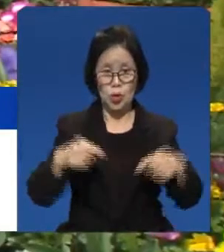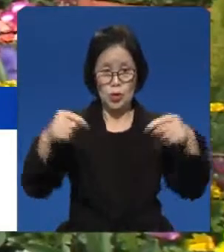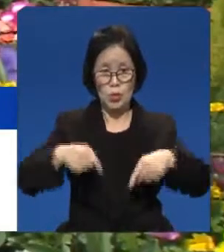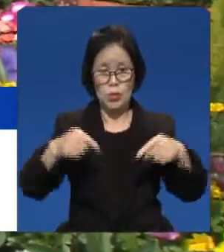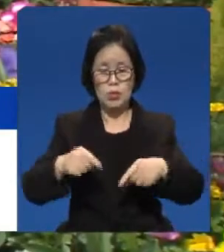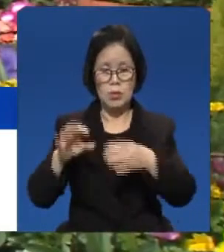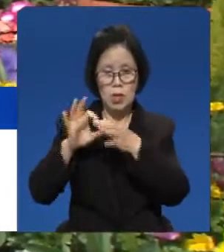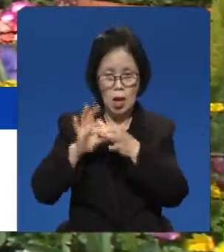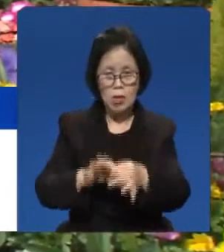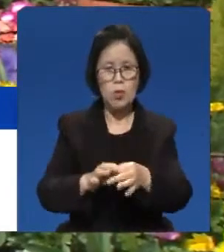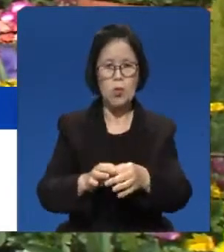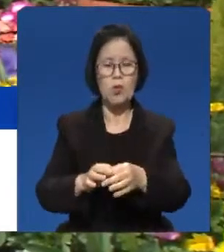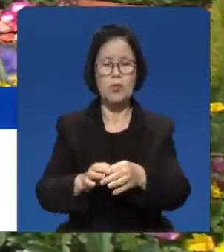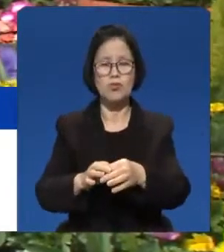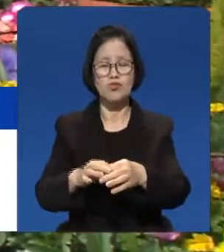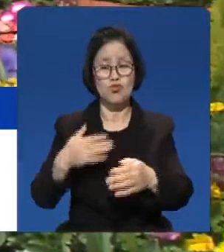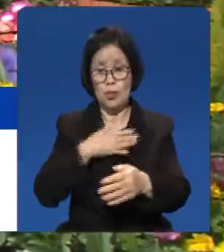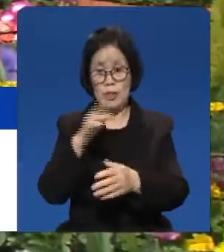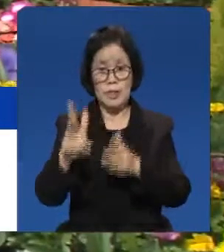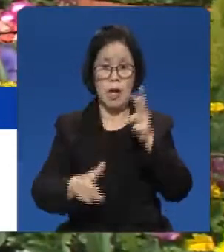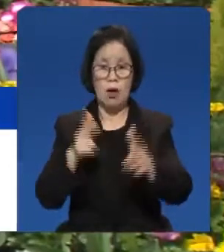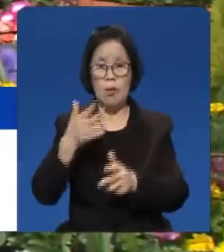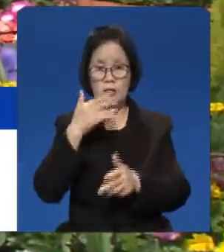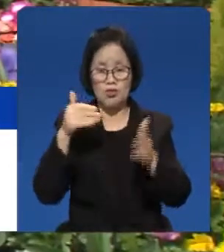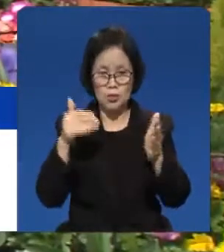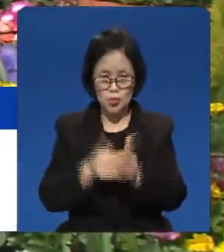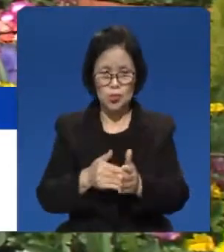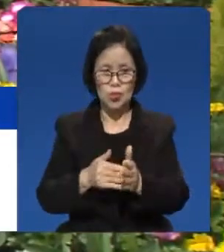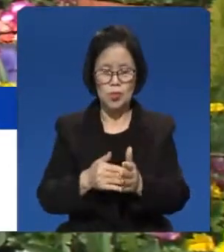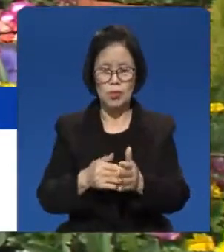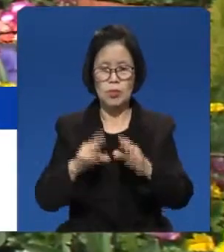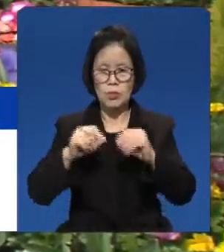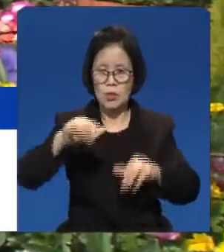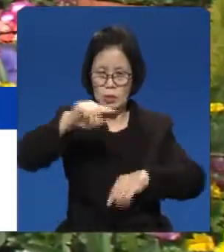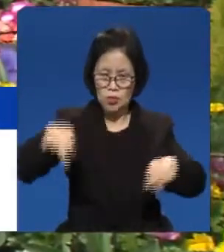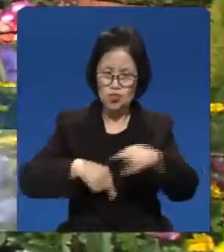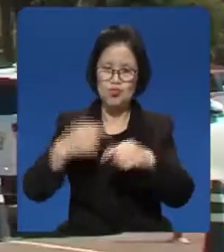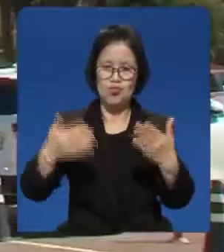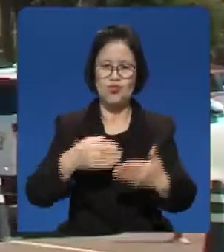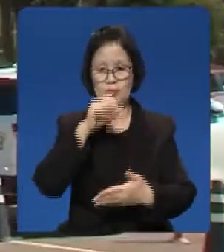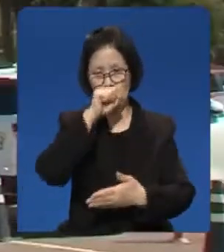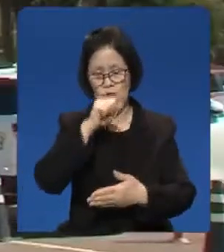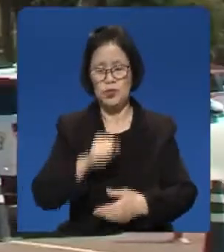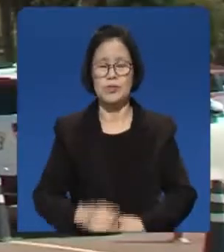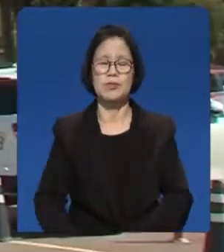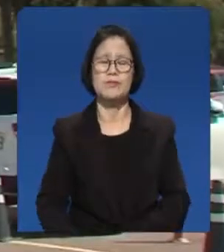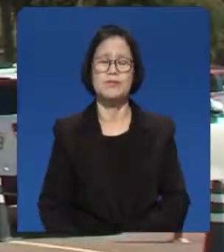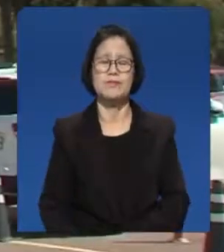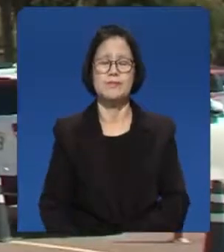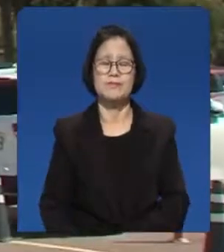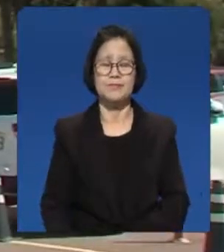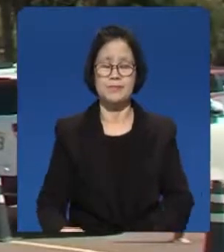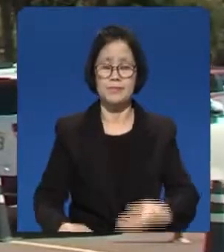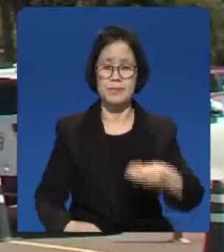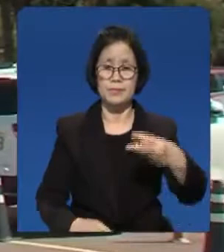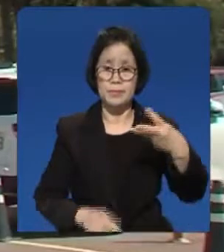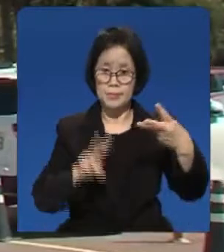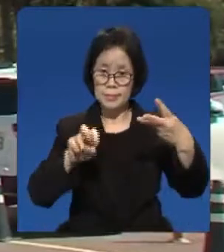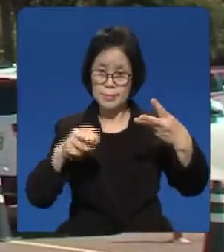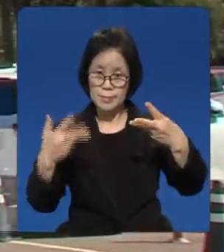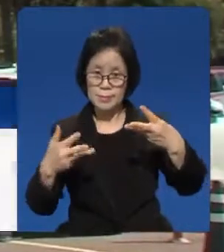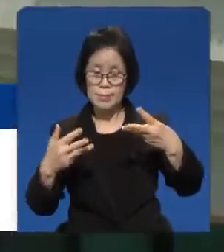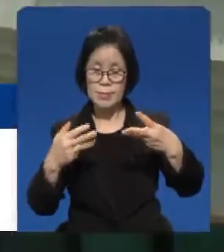협의해서 정말 우리들에게 계속 사업할 수 있도록 대토를 주었으면 좋겠습니다. 지난달 28일